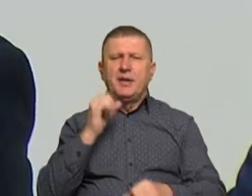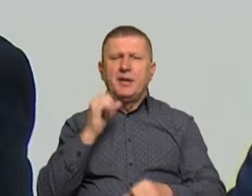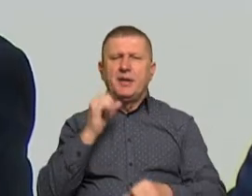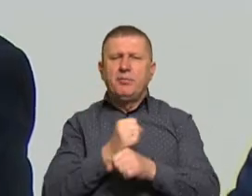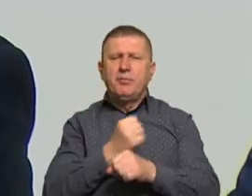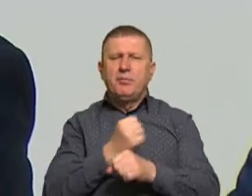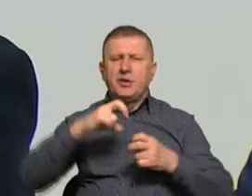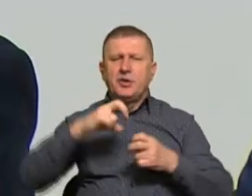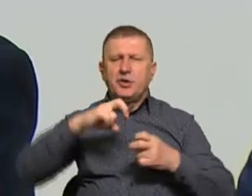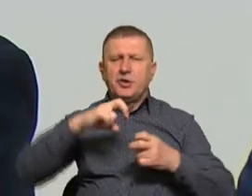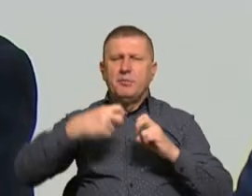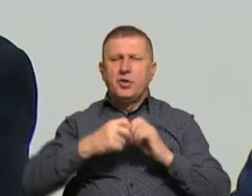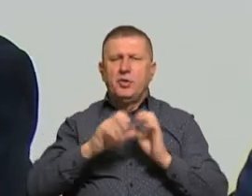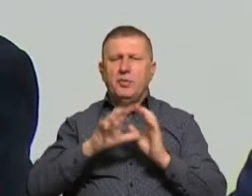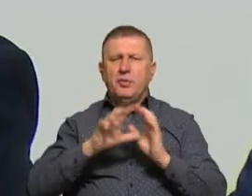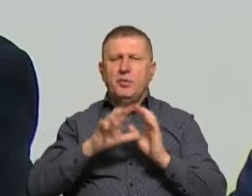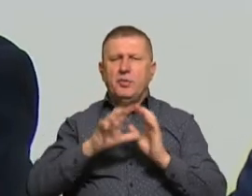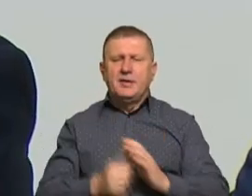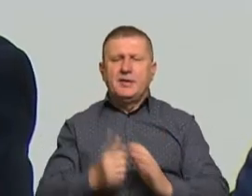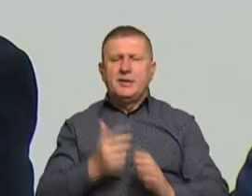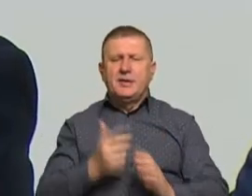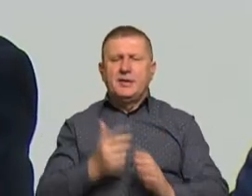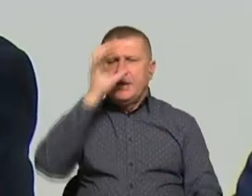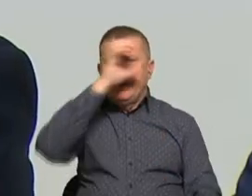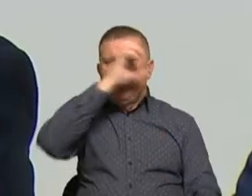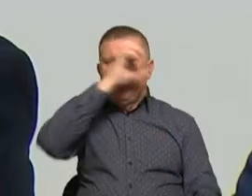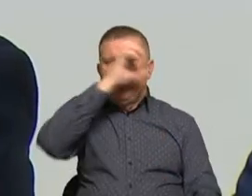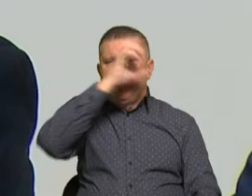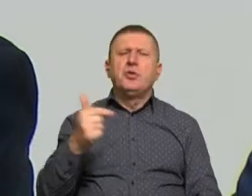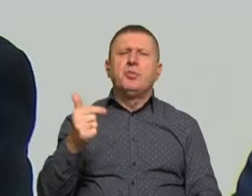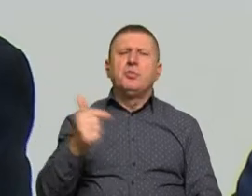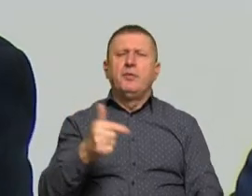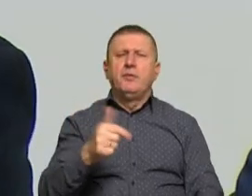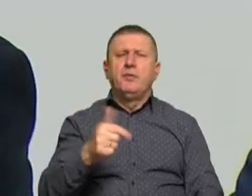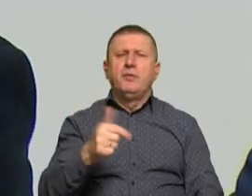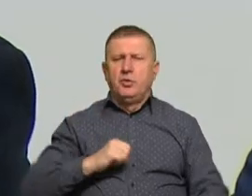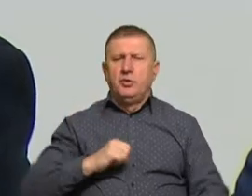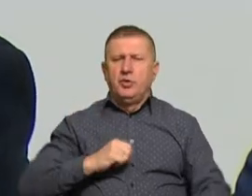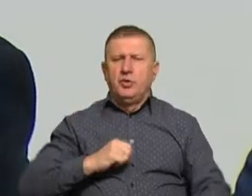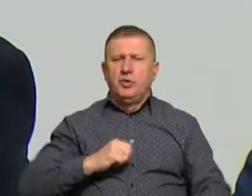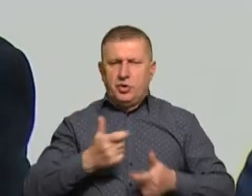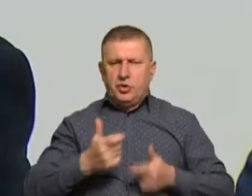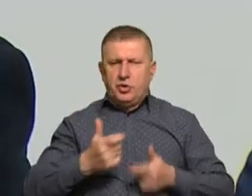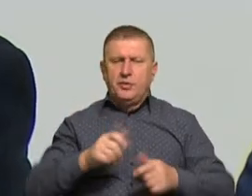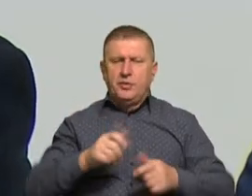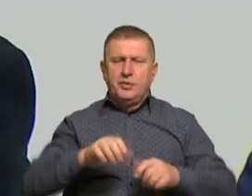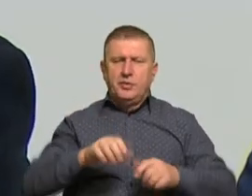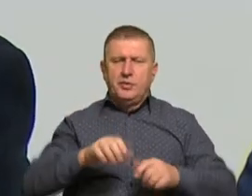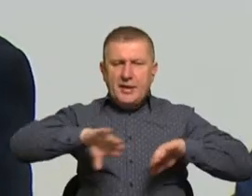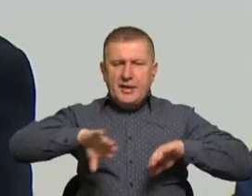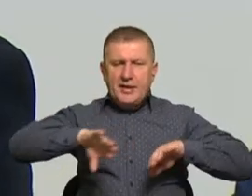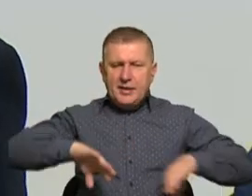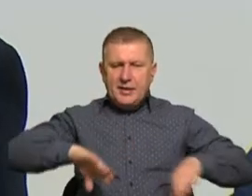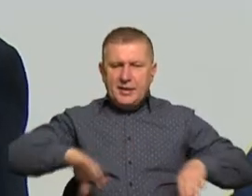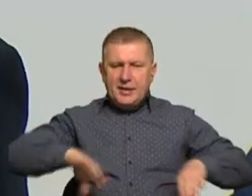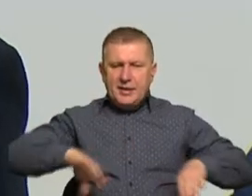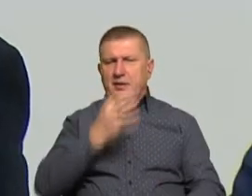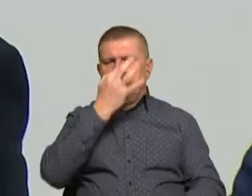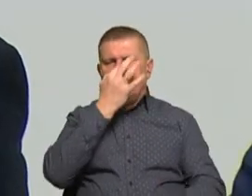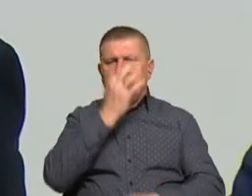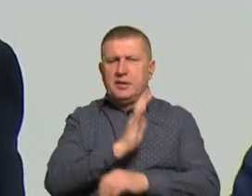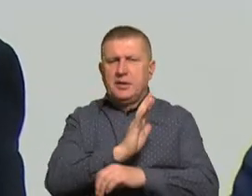w mieście, nie należy zapominać o tym, co się powinno zrobić. No, segregacja